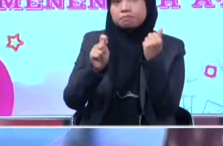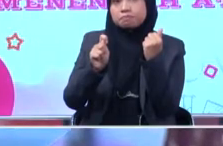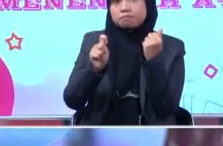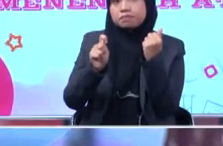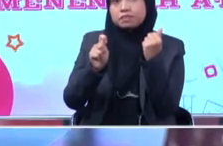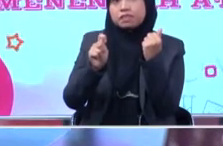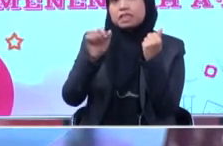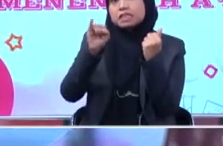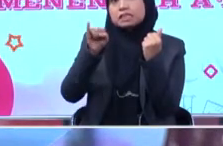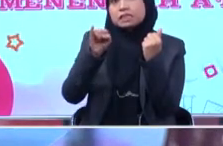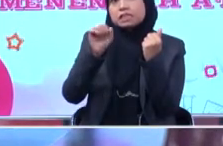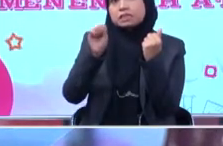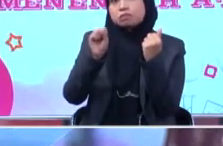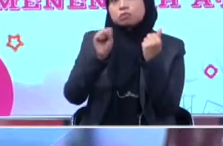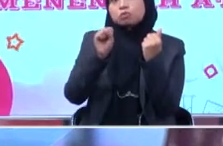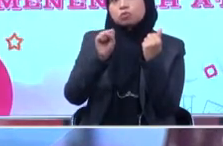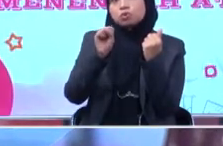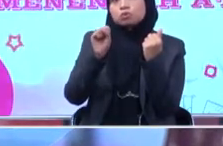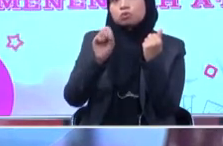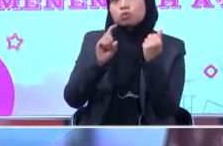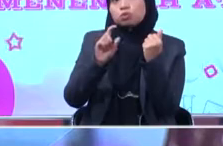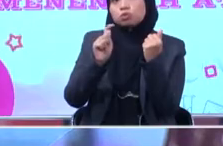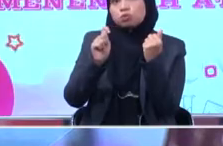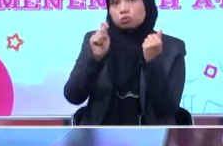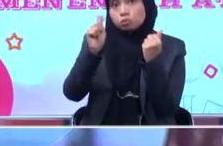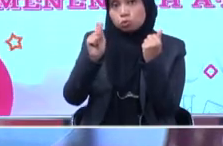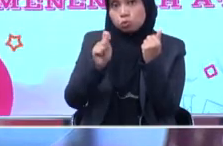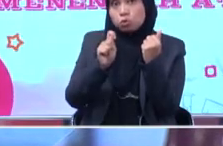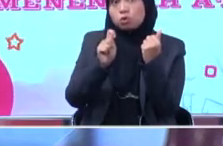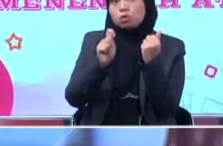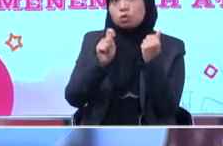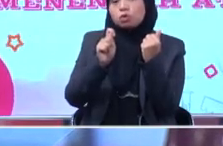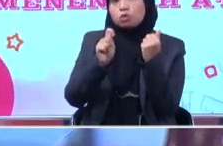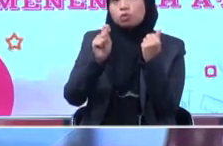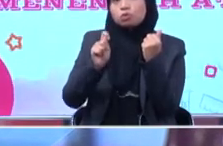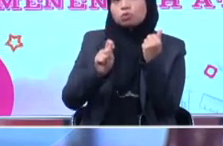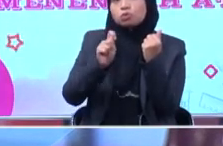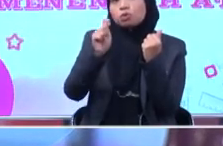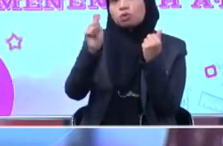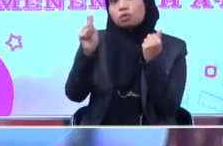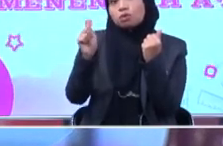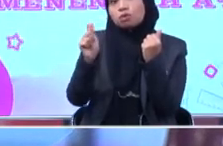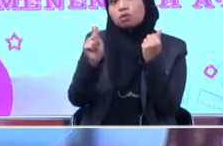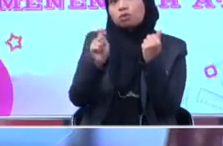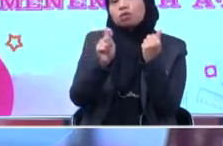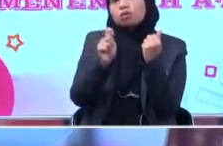Zai Sin syin shod dhod popo Aku wis ojo